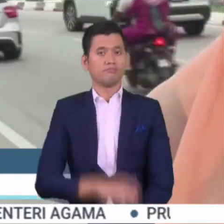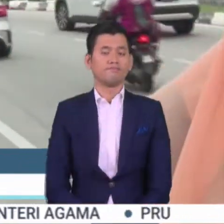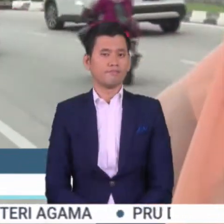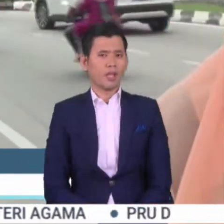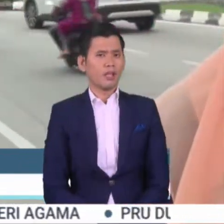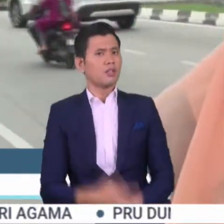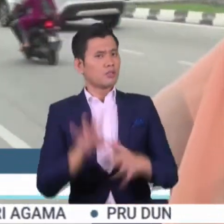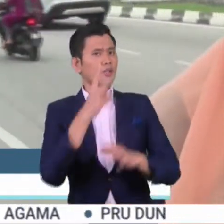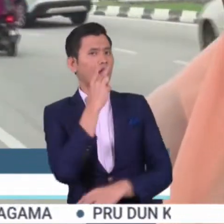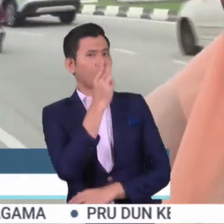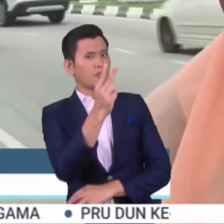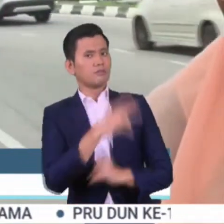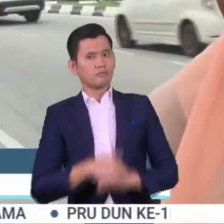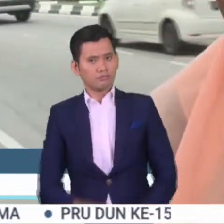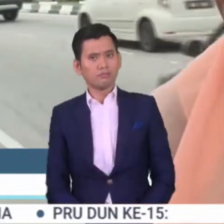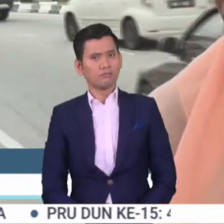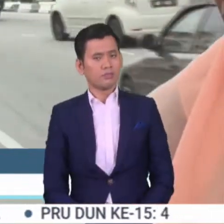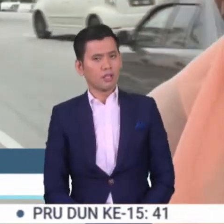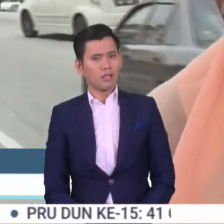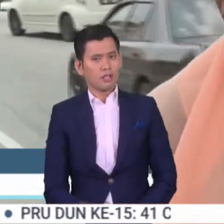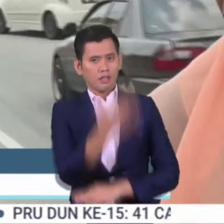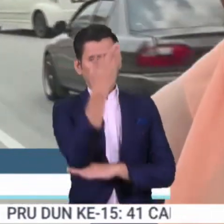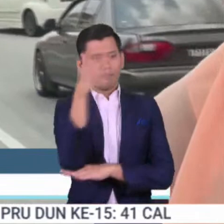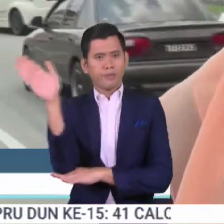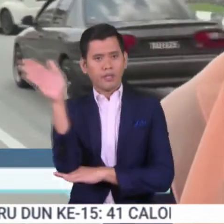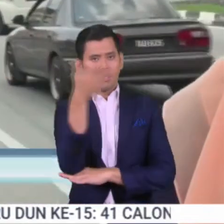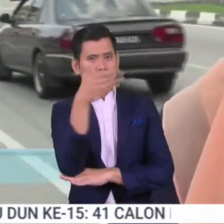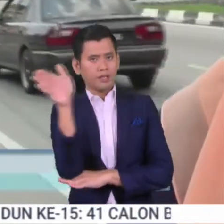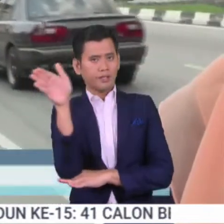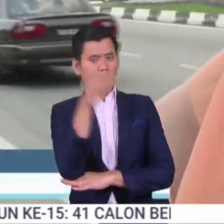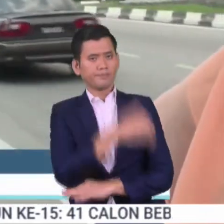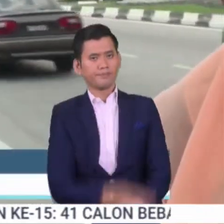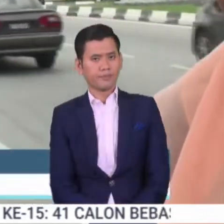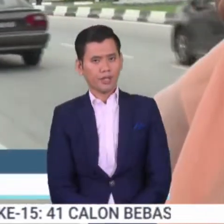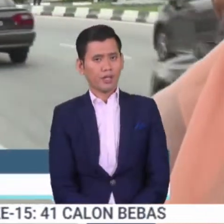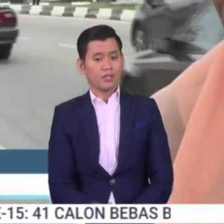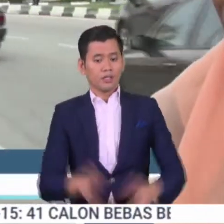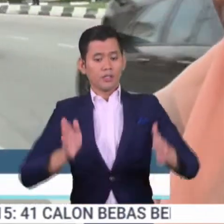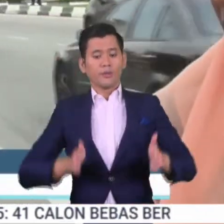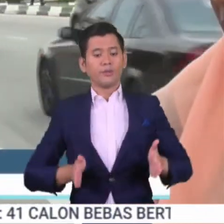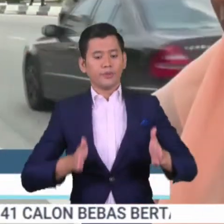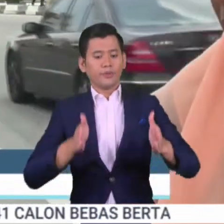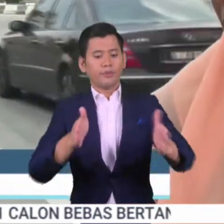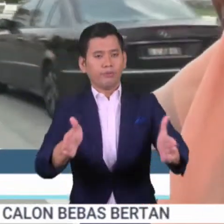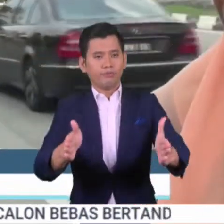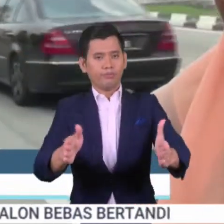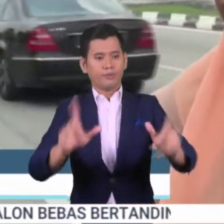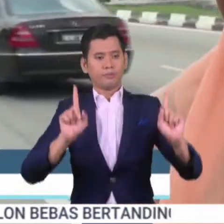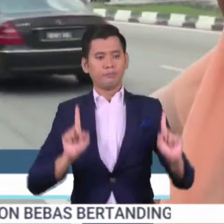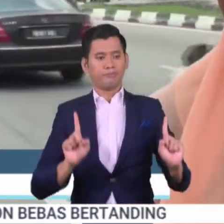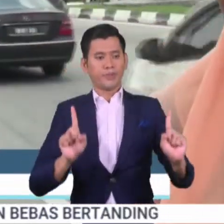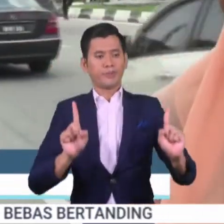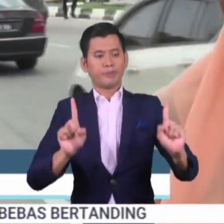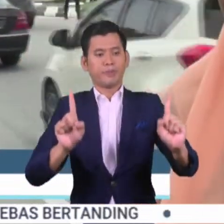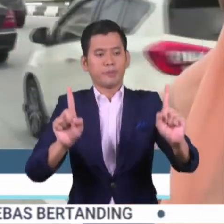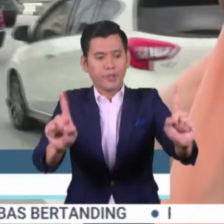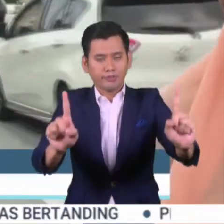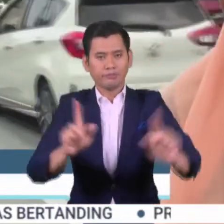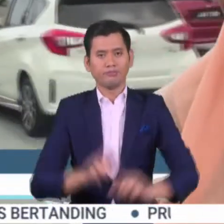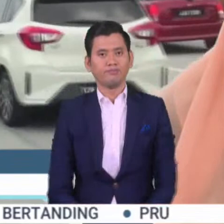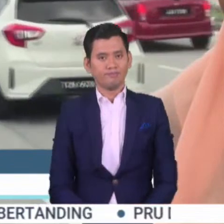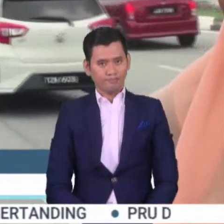telah melihat bendera dipasang di sepanjang jalan masuk di Onam Baut, sama